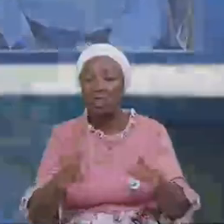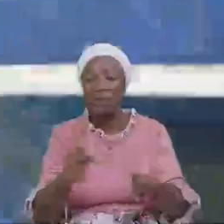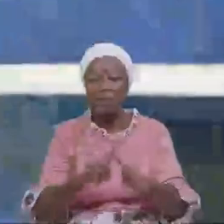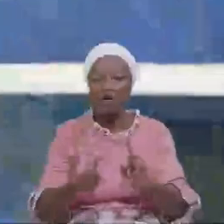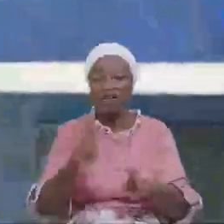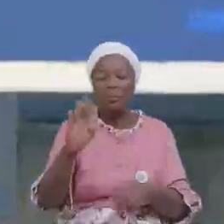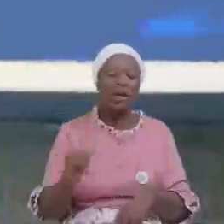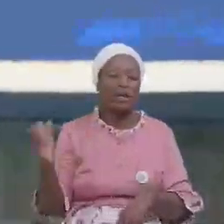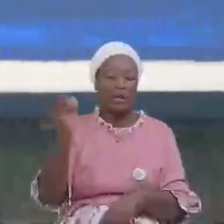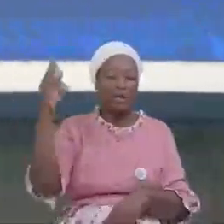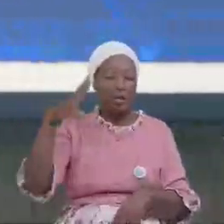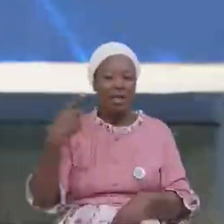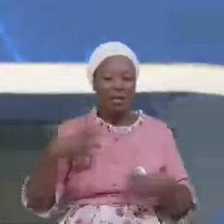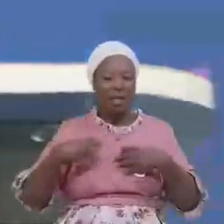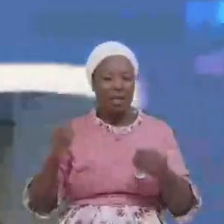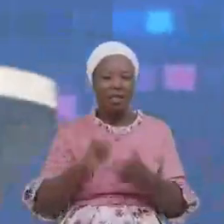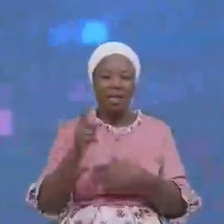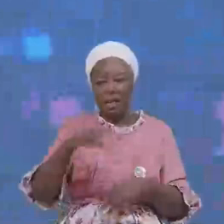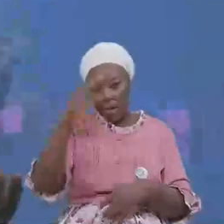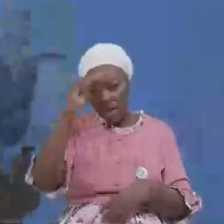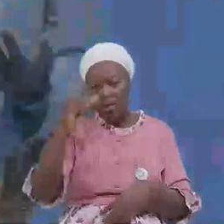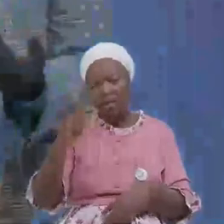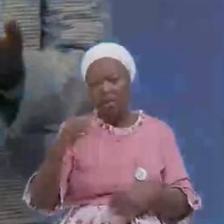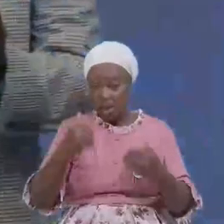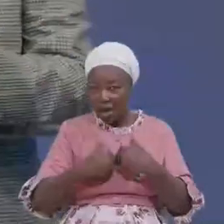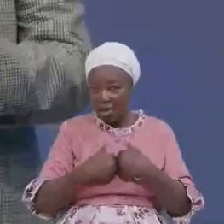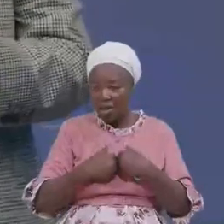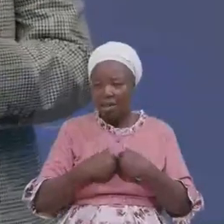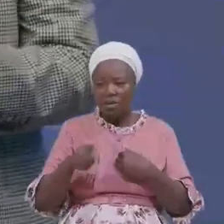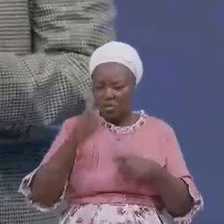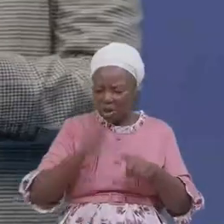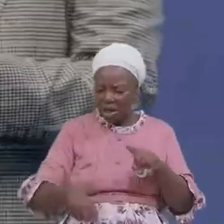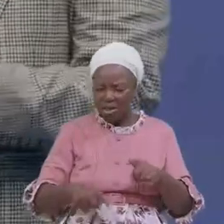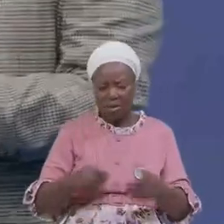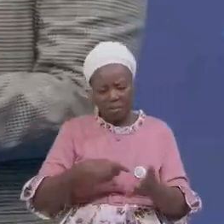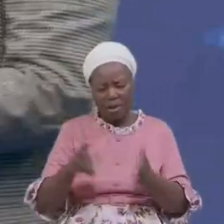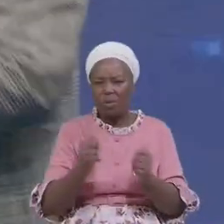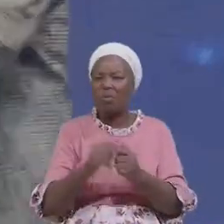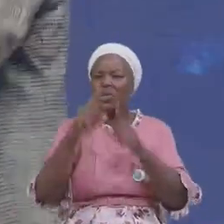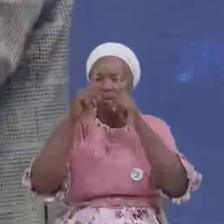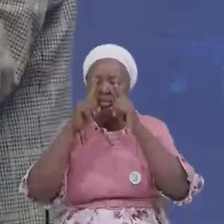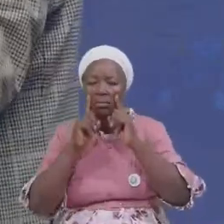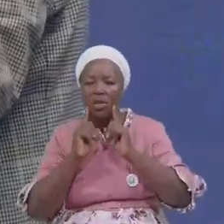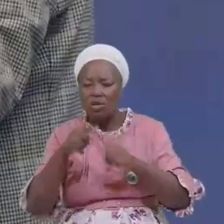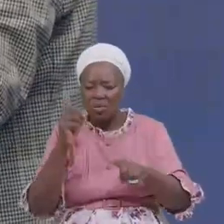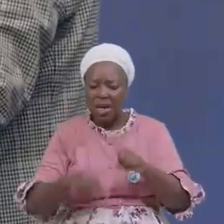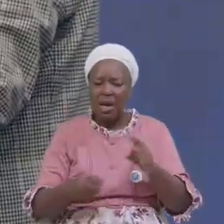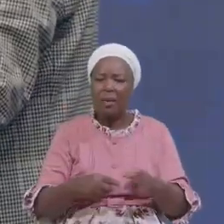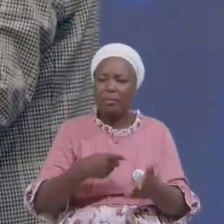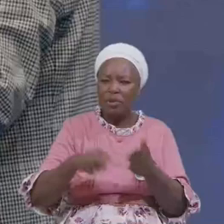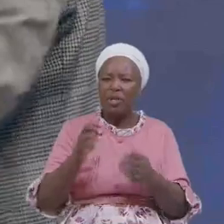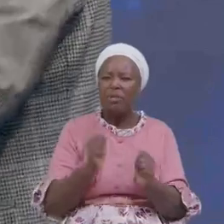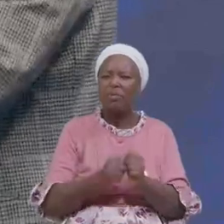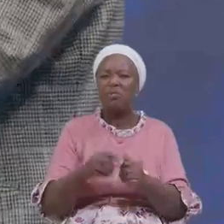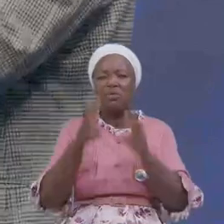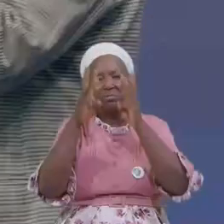avons, vous ne pouvez pas payer ça non plus avec vos larmes. Vous ne pouvez pas payer ça avec les cris. Vous ne pouvez pas payer ça